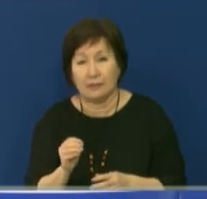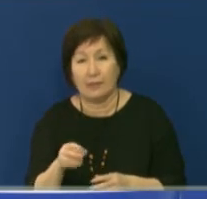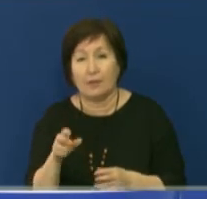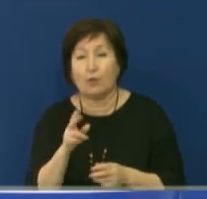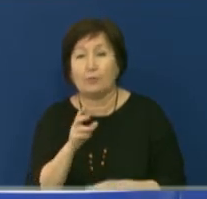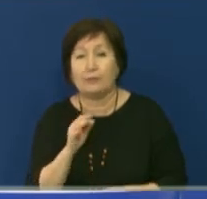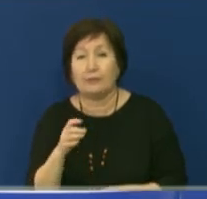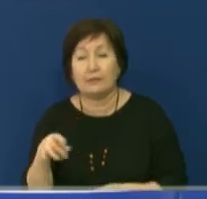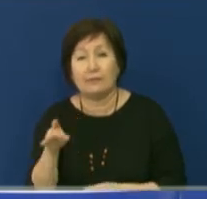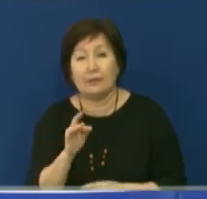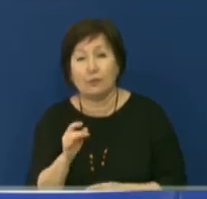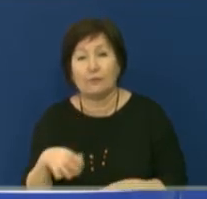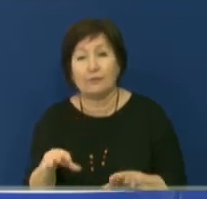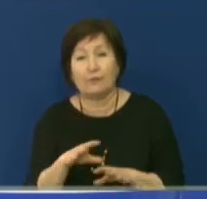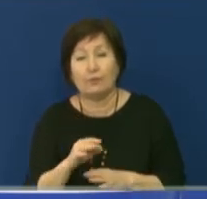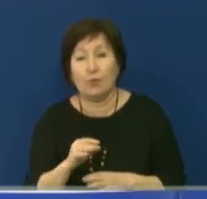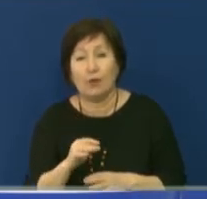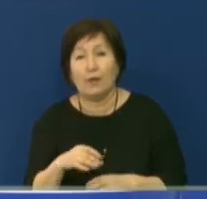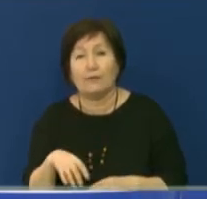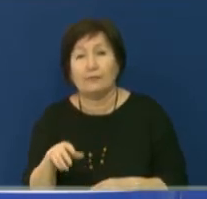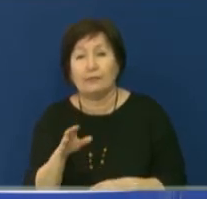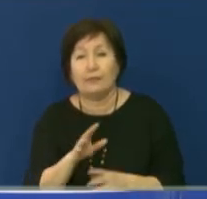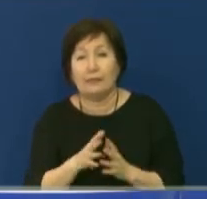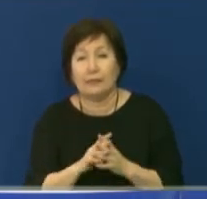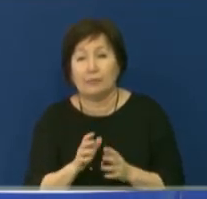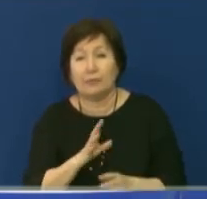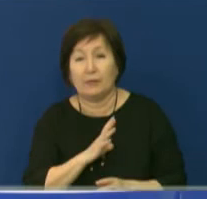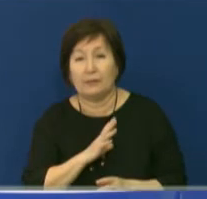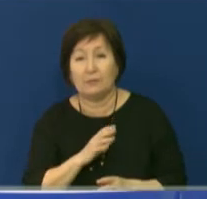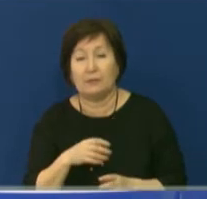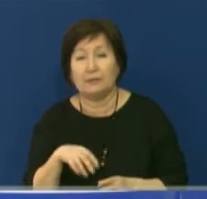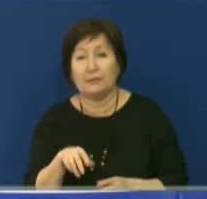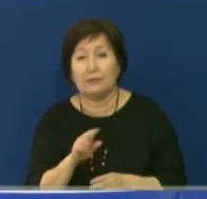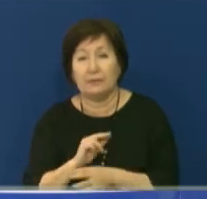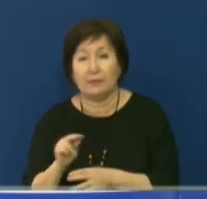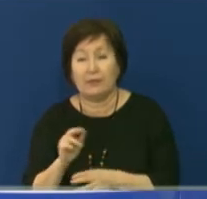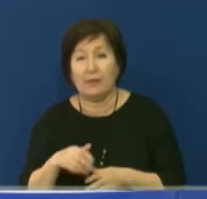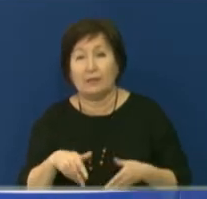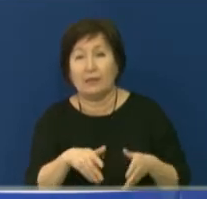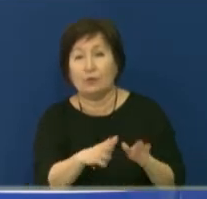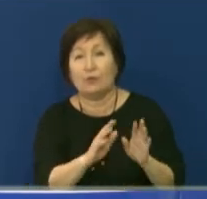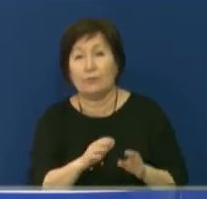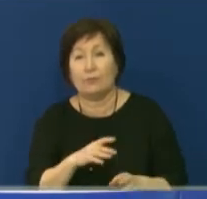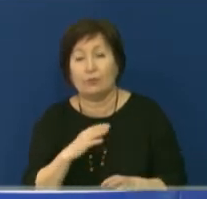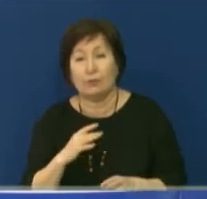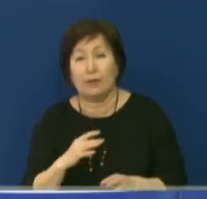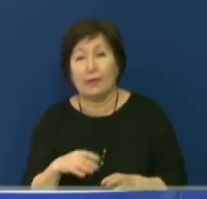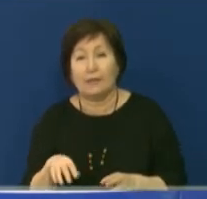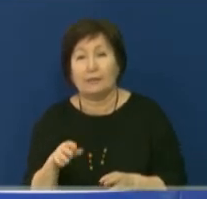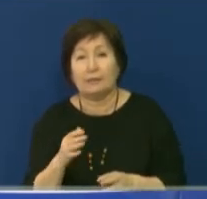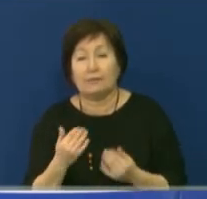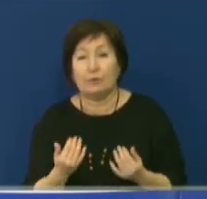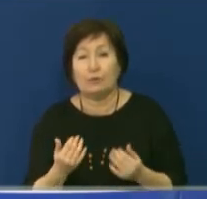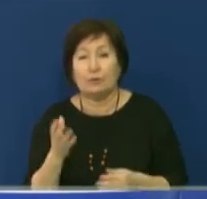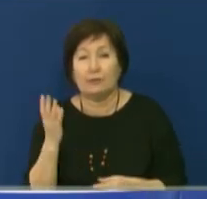95%. Всего в селе отремонтируют более 7 километров дорог. Здесь же ведется строительство бассейна. На сегодняшний день работы